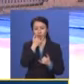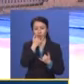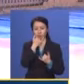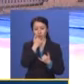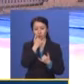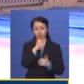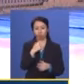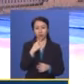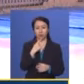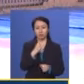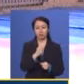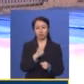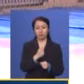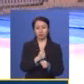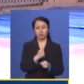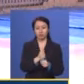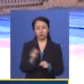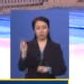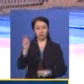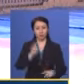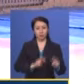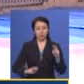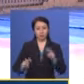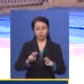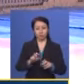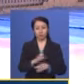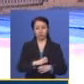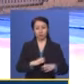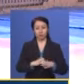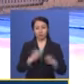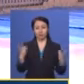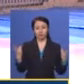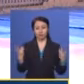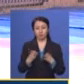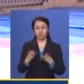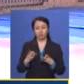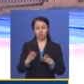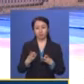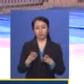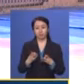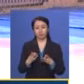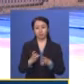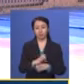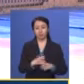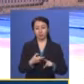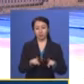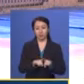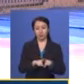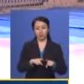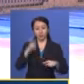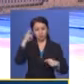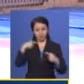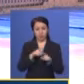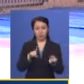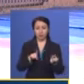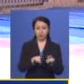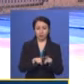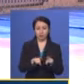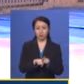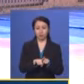сказал делать, а мы уже ищем что-то общее. И приходим к вот среднему знаменателю. Вот техника такая, такая техника.